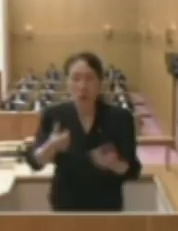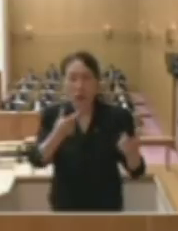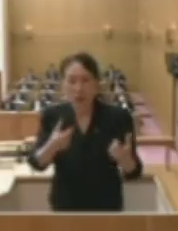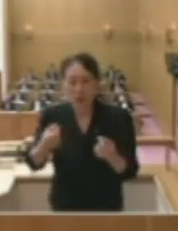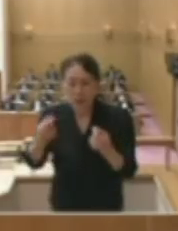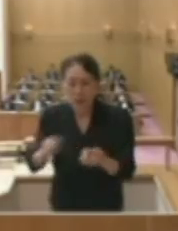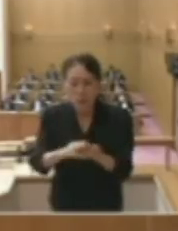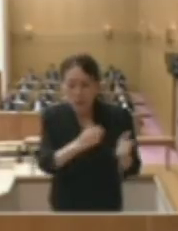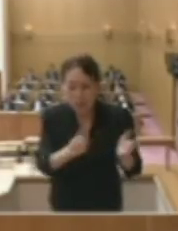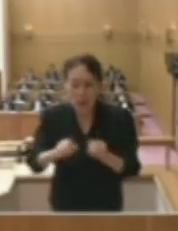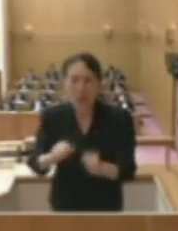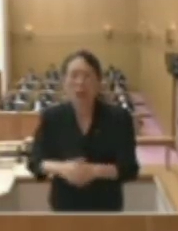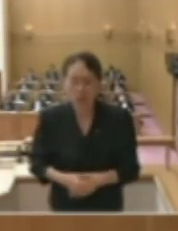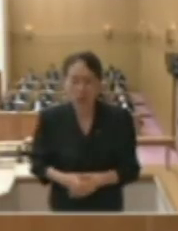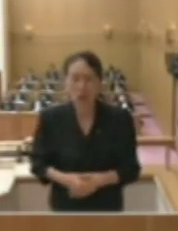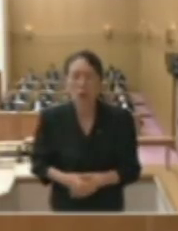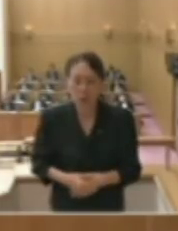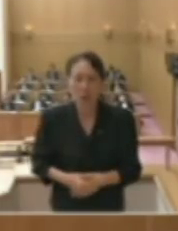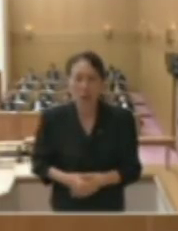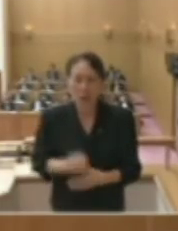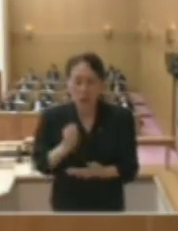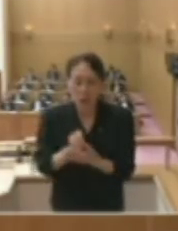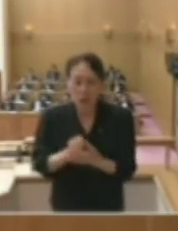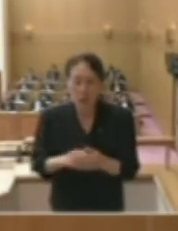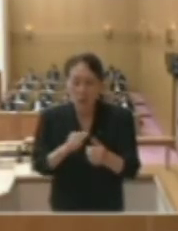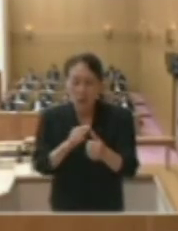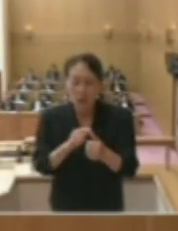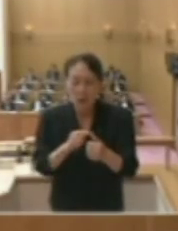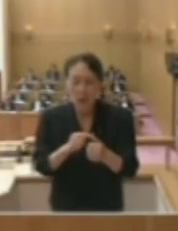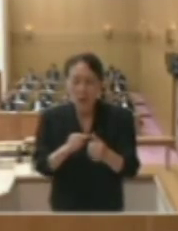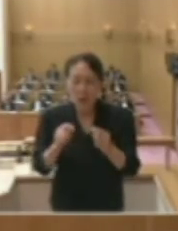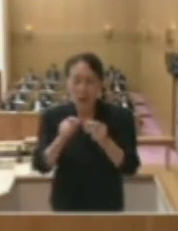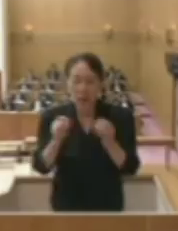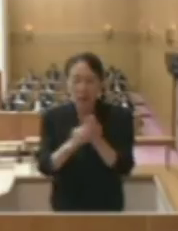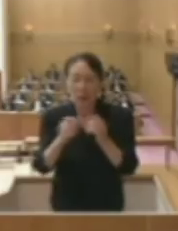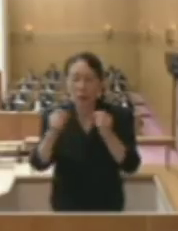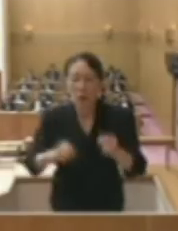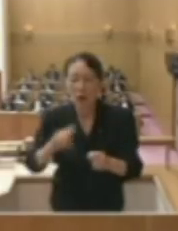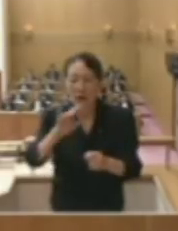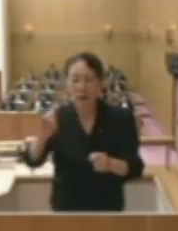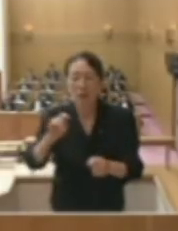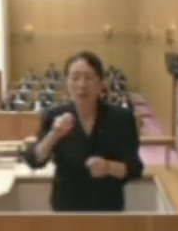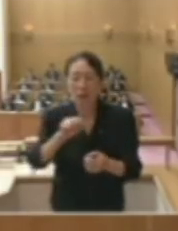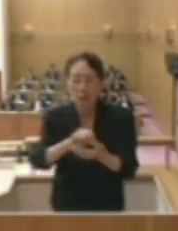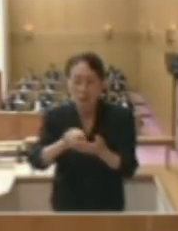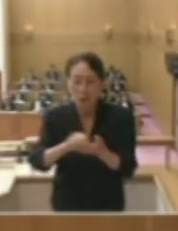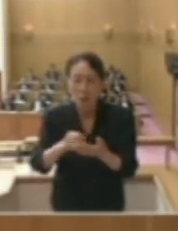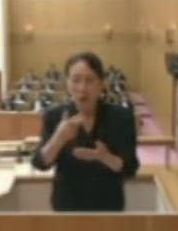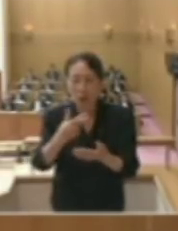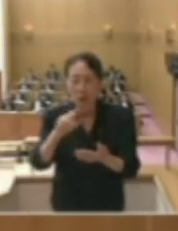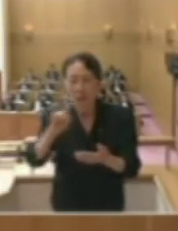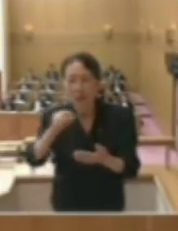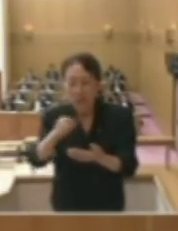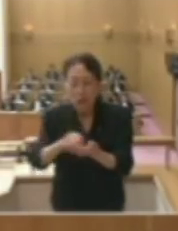整理をしなさい。そしてどうしても言うことが可能なら議事録をきちんと精査をしてもらいたい。 はい、わかりました。 削除してもらいたい。